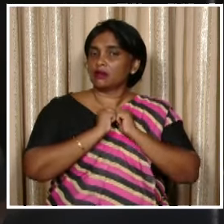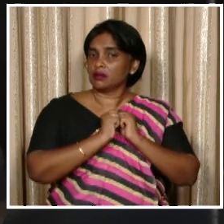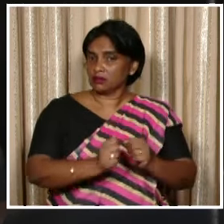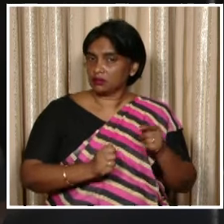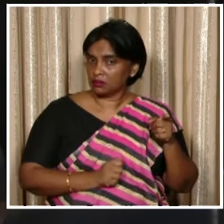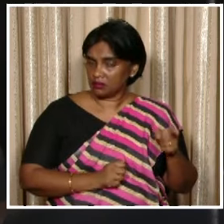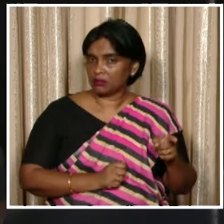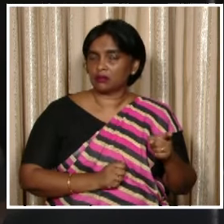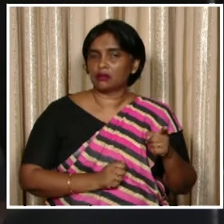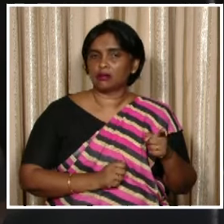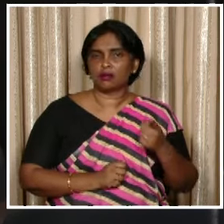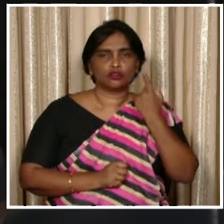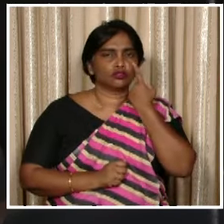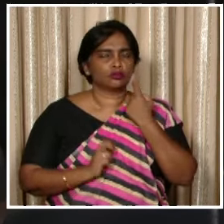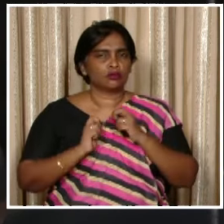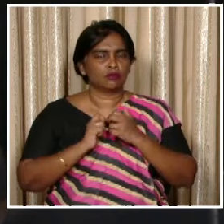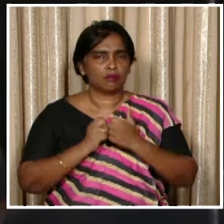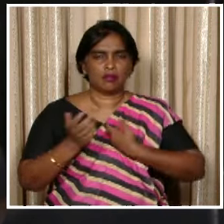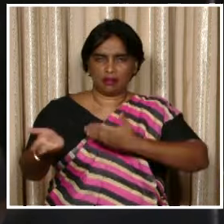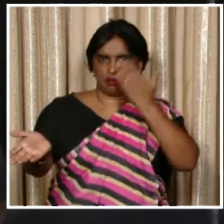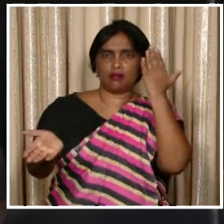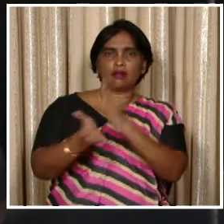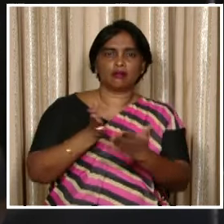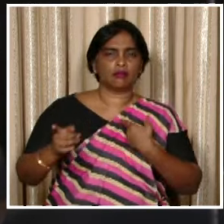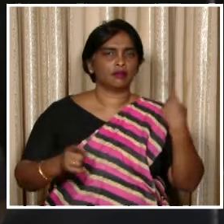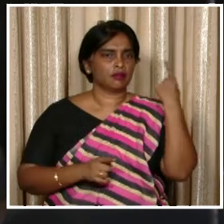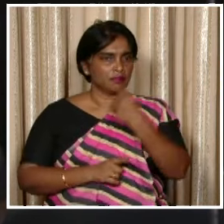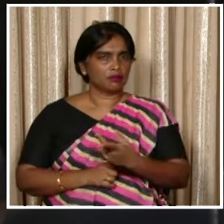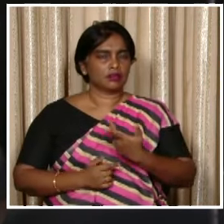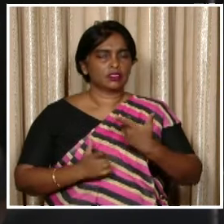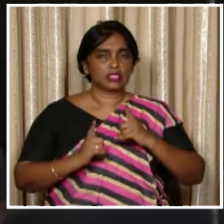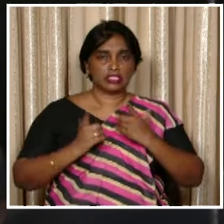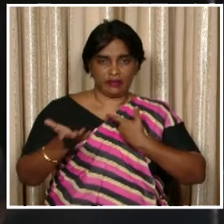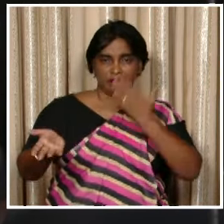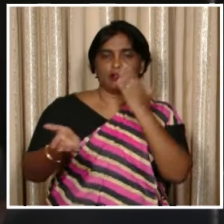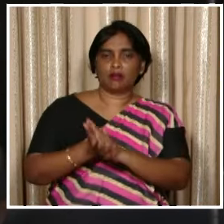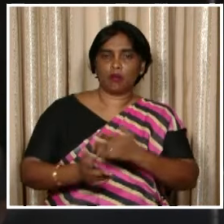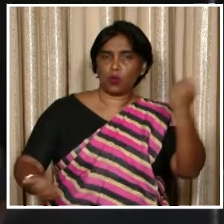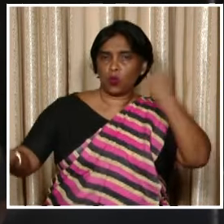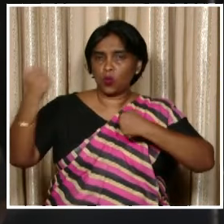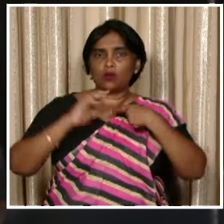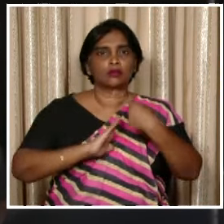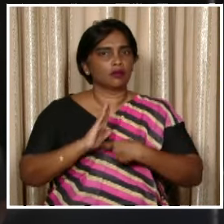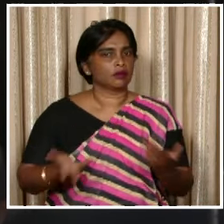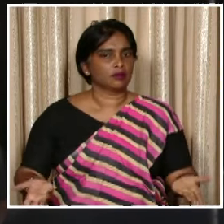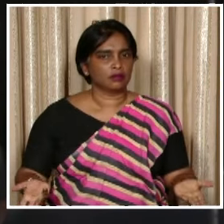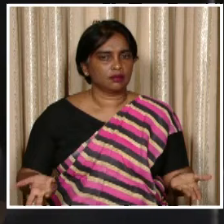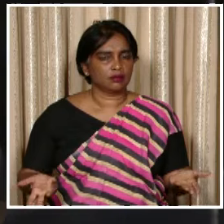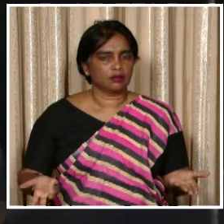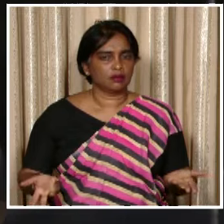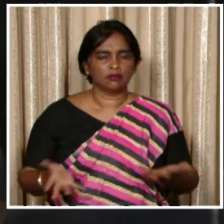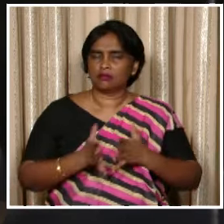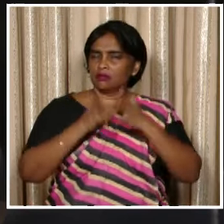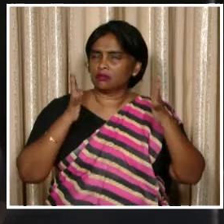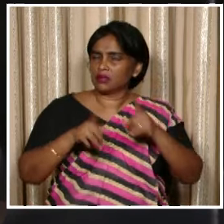රජයේ සේවකයෝ අසරණ වෙච්ච පුද්ගලයෙක්ට පිට වෙන්න ගියාම ජීවිතේ බේරගන්න අල්ලන් ගහන රටක් මේක.